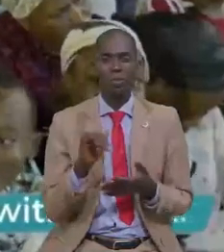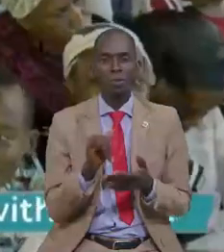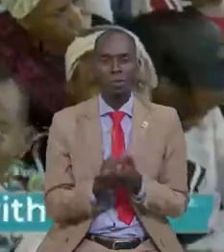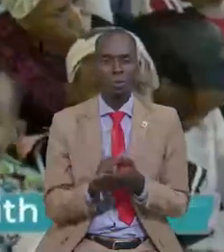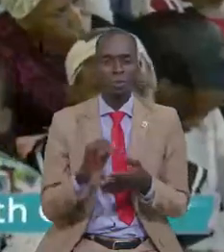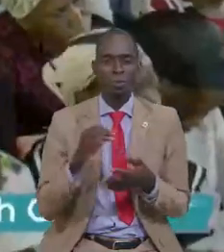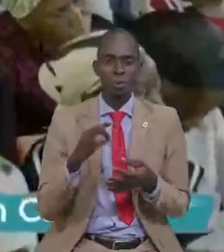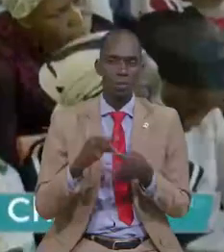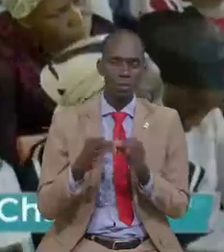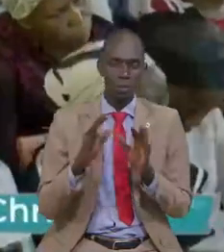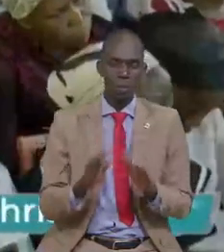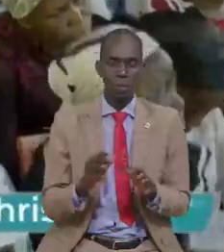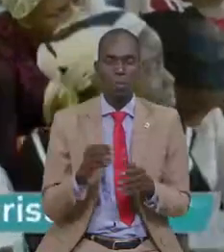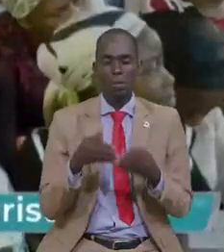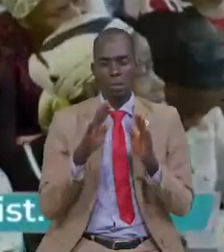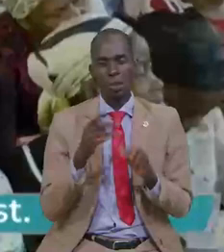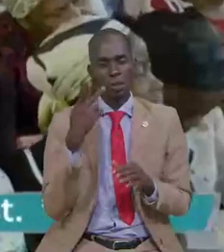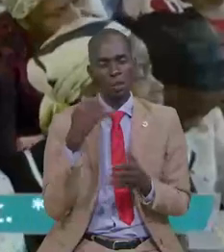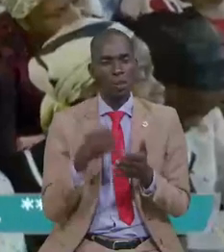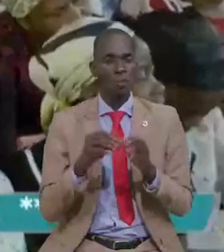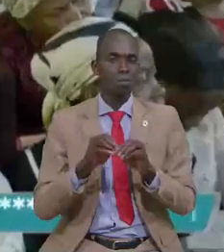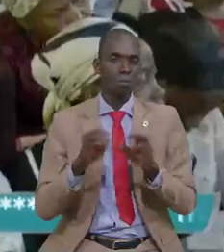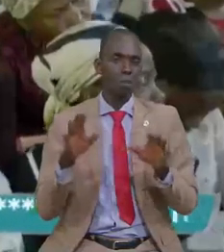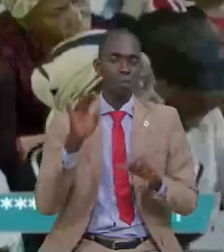Préparons-nous pour recevoir du Seigneur.